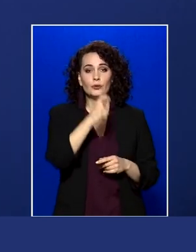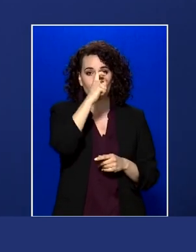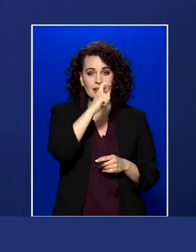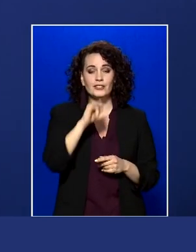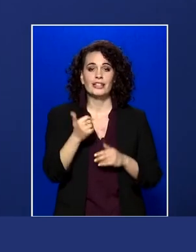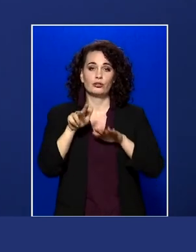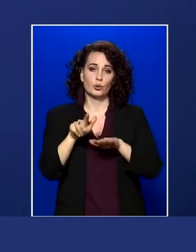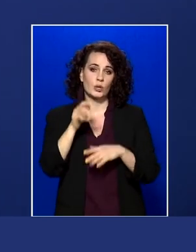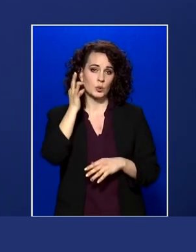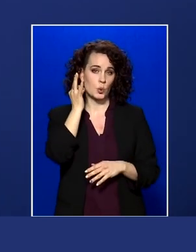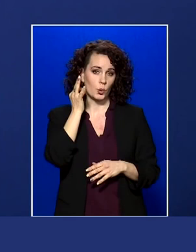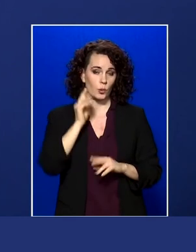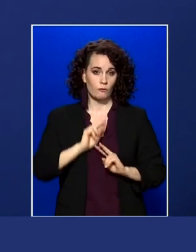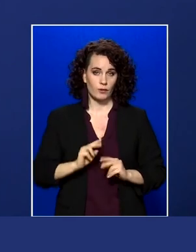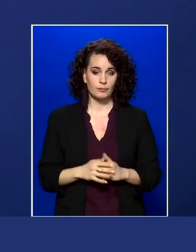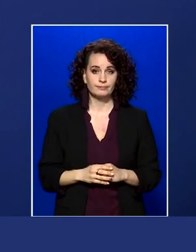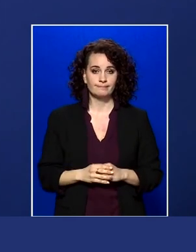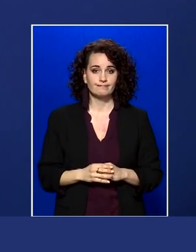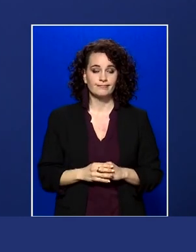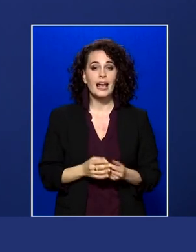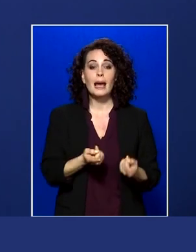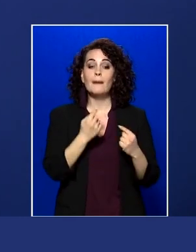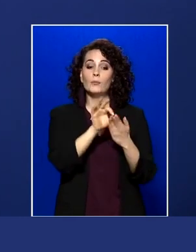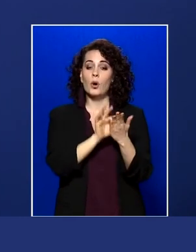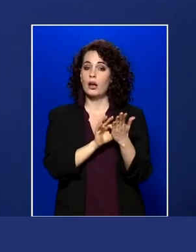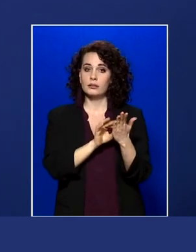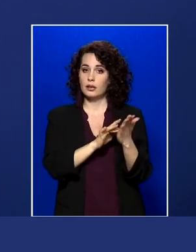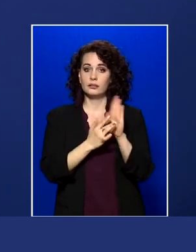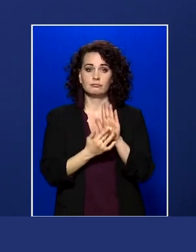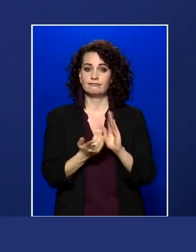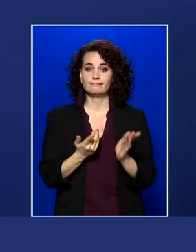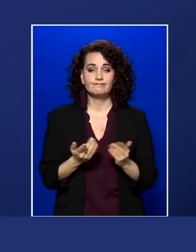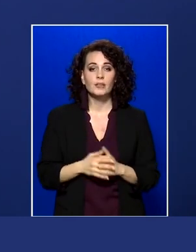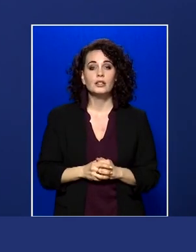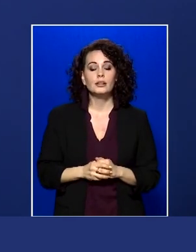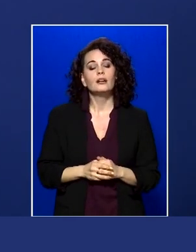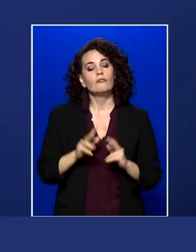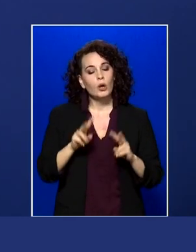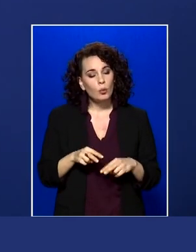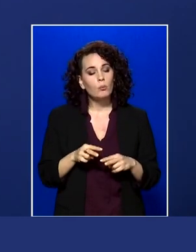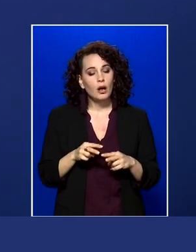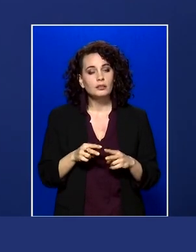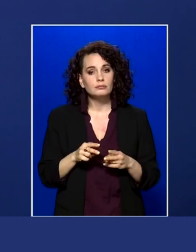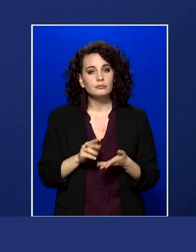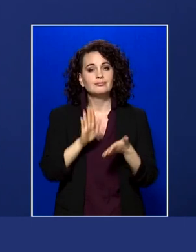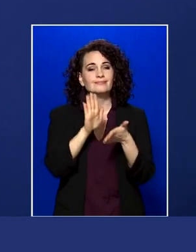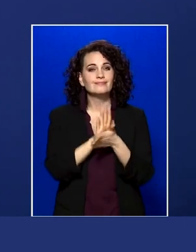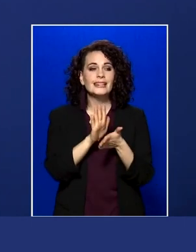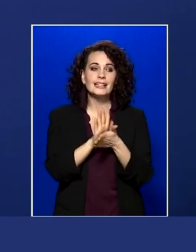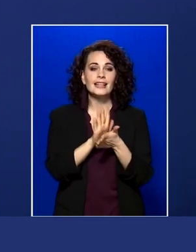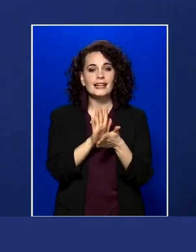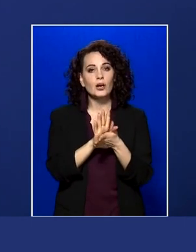nő. Látszik ezekből az adatokból, hogy tulajdonképpen igazolni látszik azt,